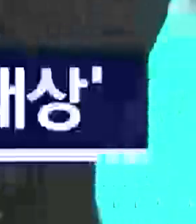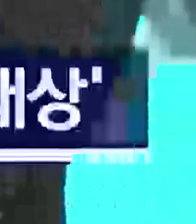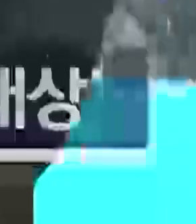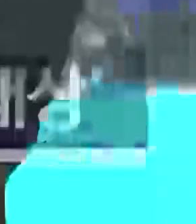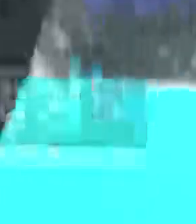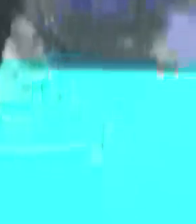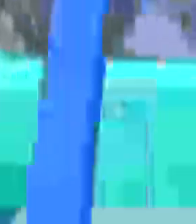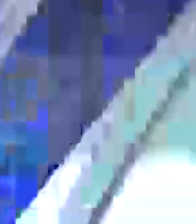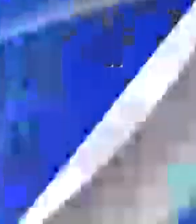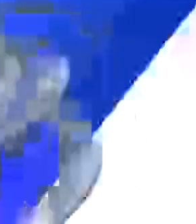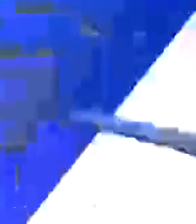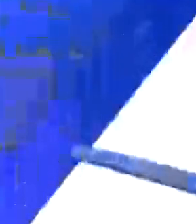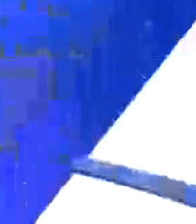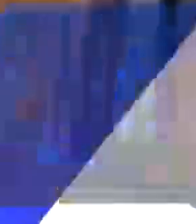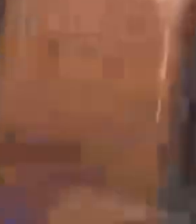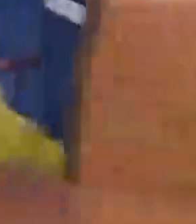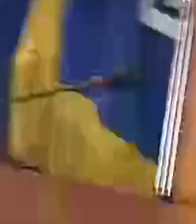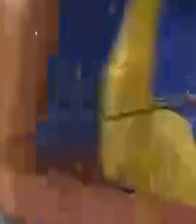대상의 영예를 안았습니다.